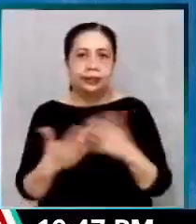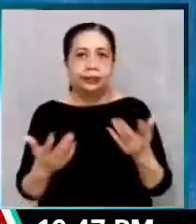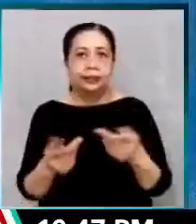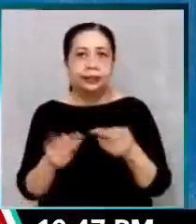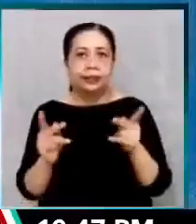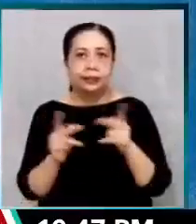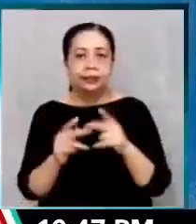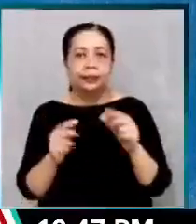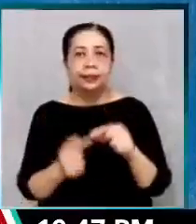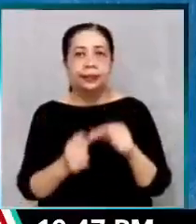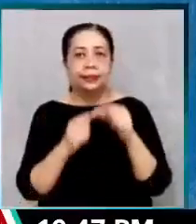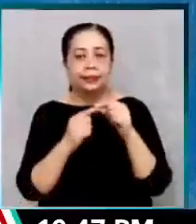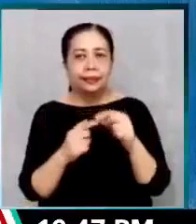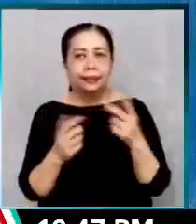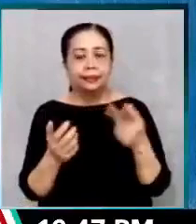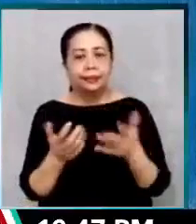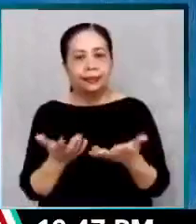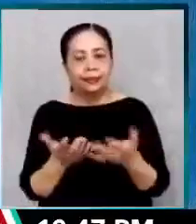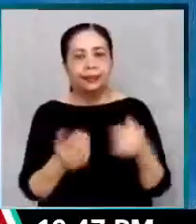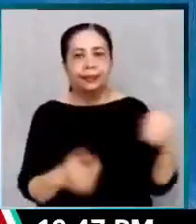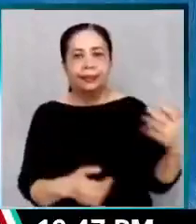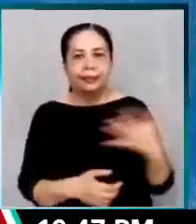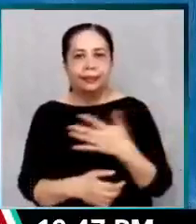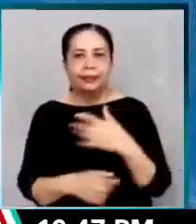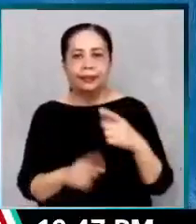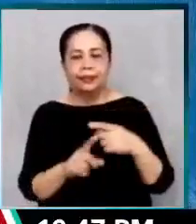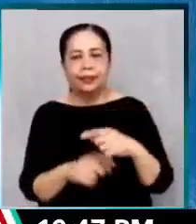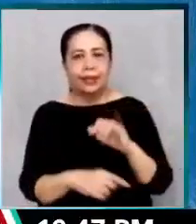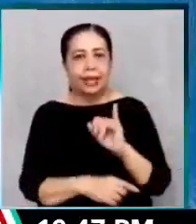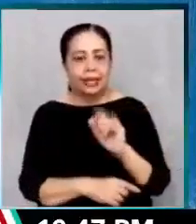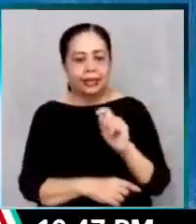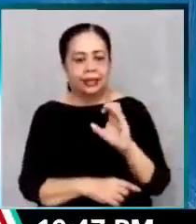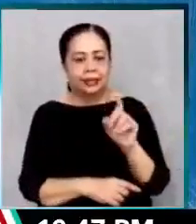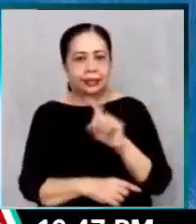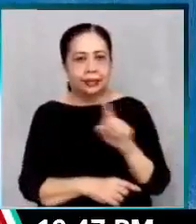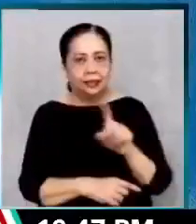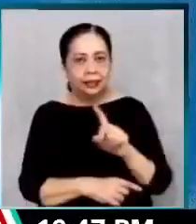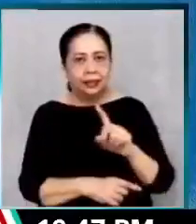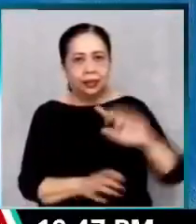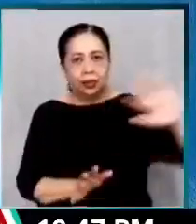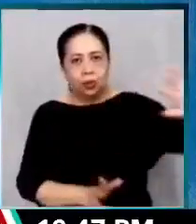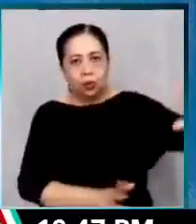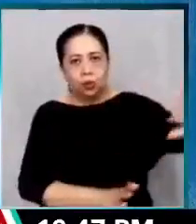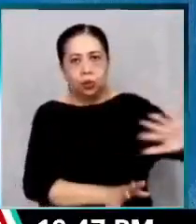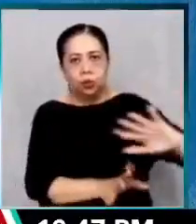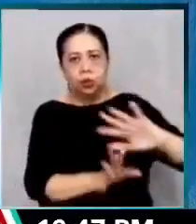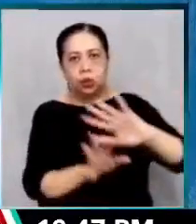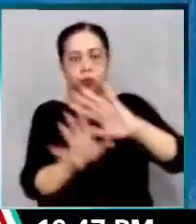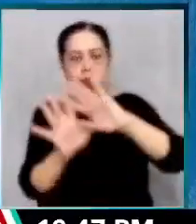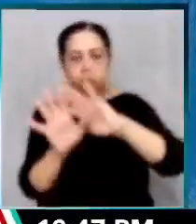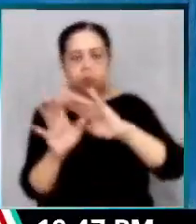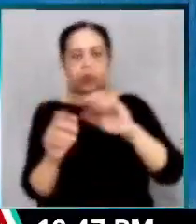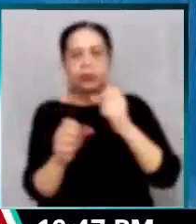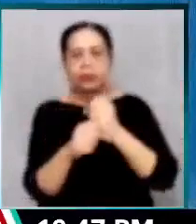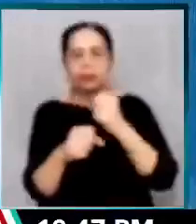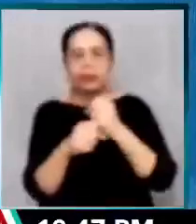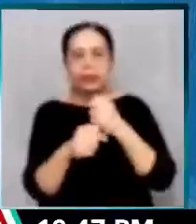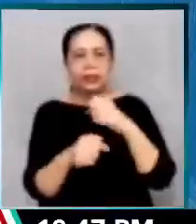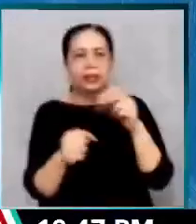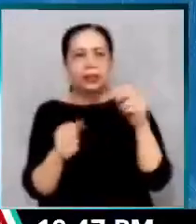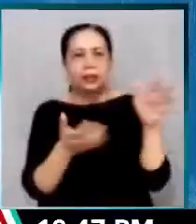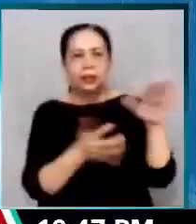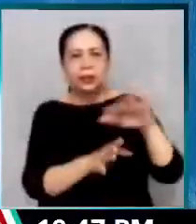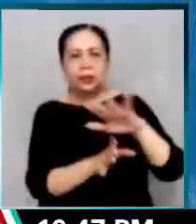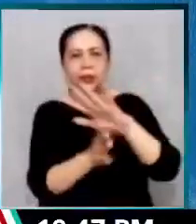sa silangang bahagi po. Ito namang ITCZ o yung intertropical convergence zone, dahil nga binubuo yan ng mga makakapal na kaulapan,